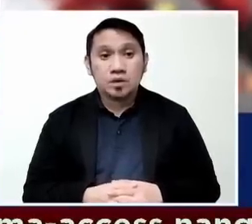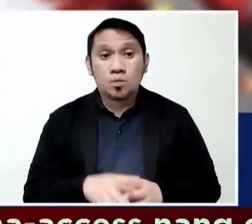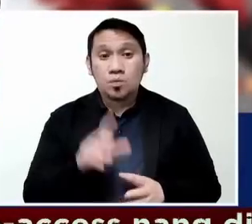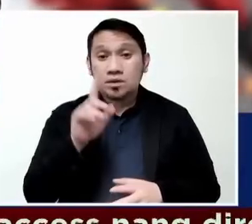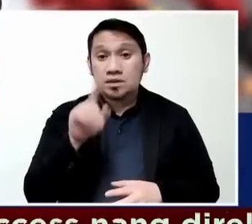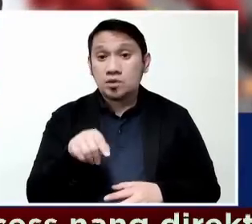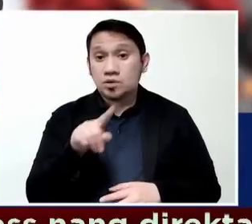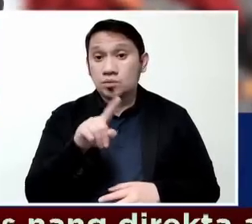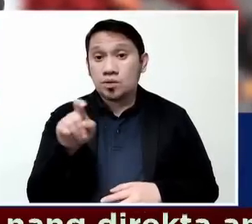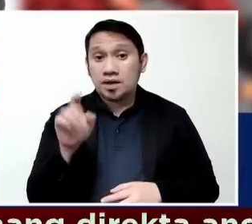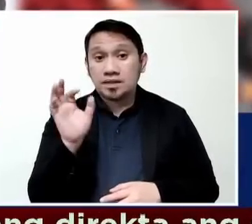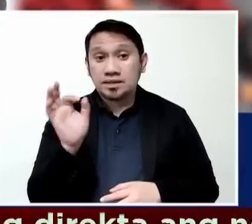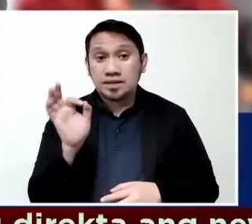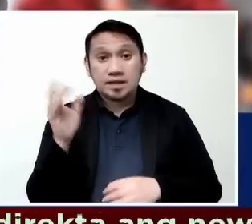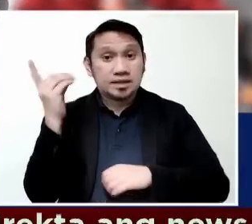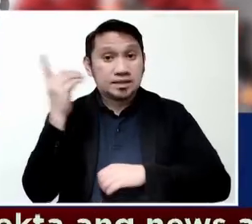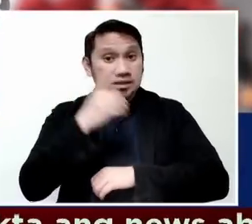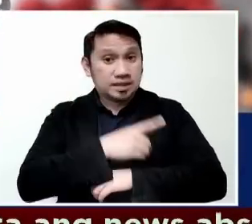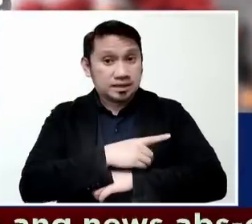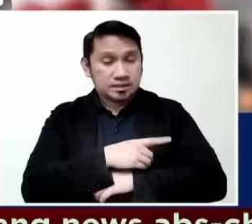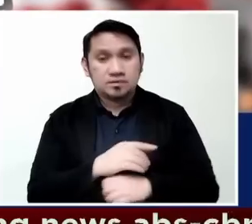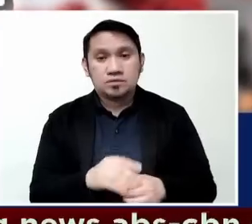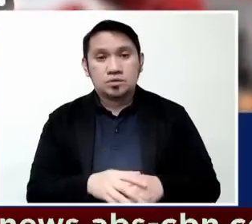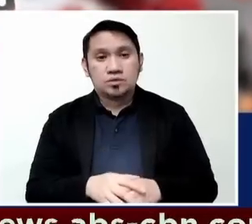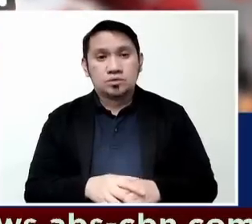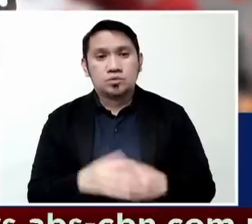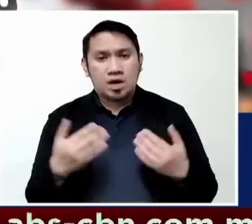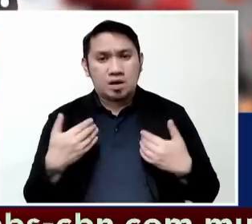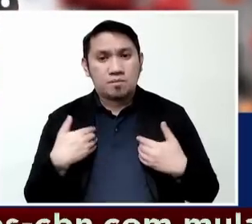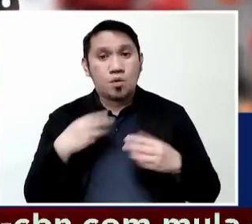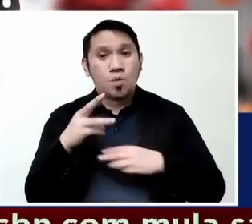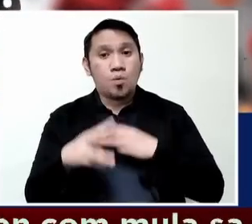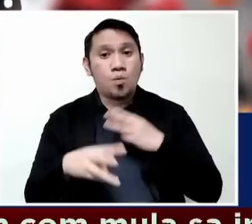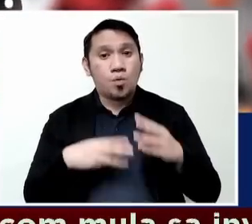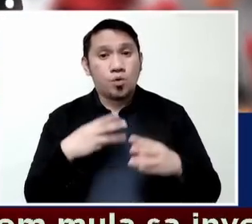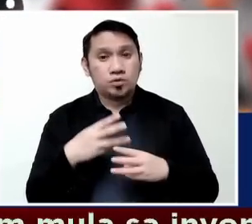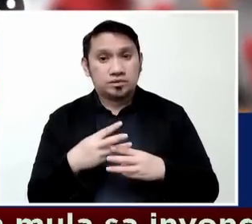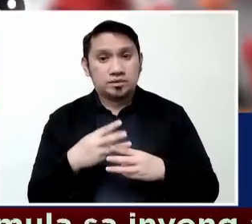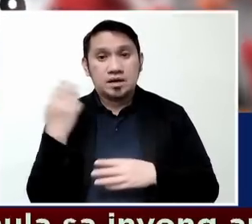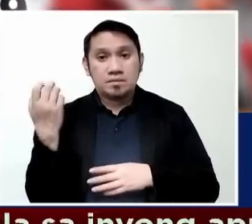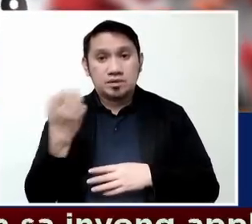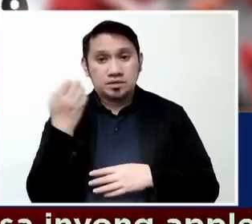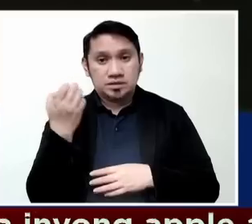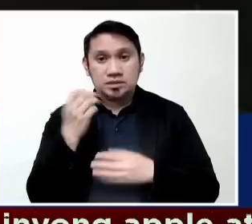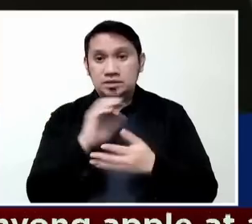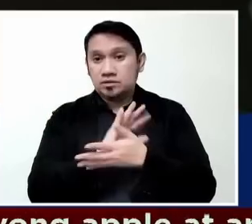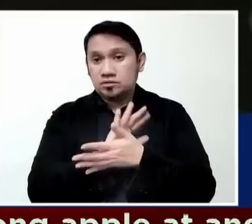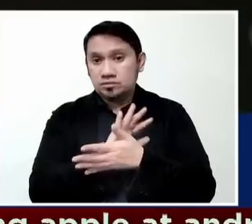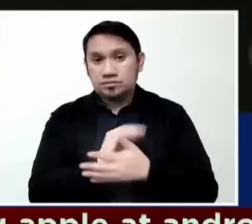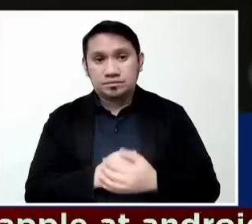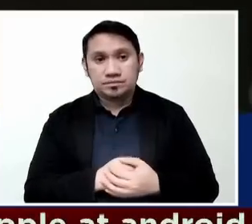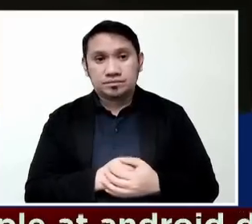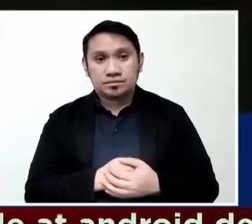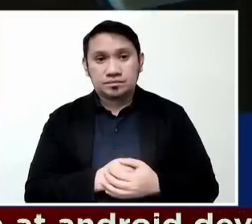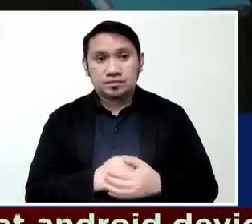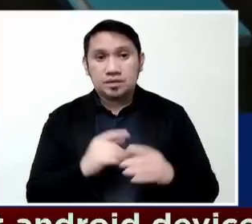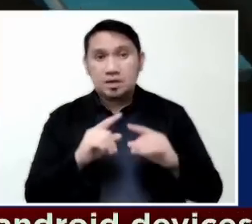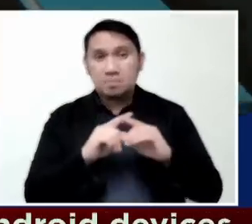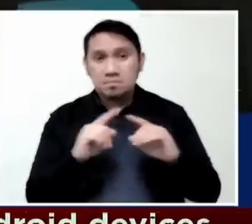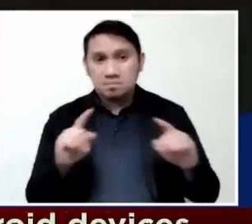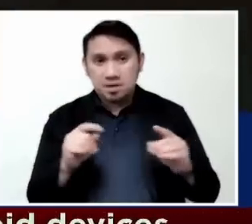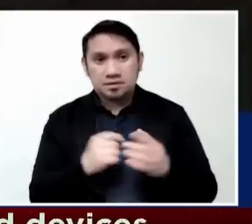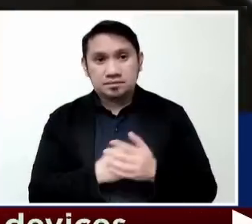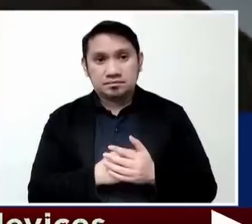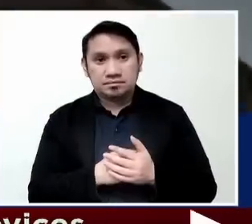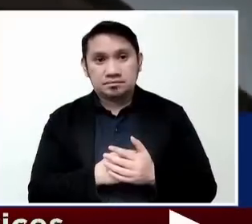1,190 days ang itinagal ng pagiging global health emergency ng COVID-19. Pero magmamarka sa